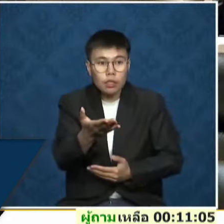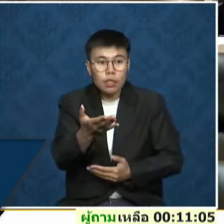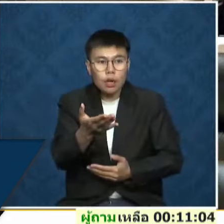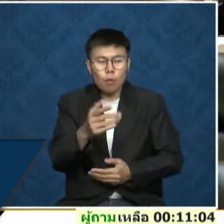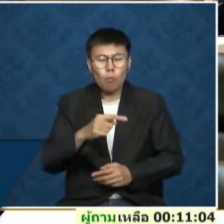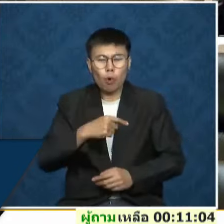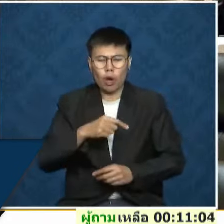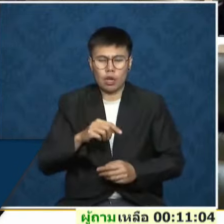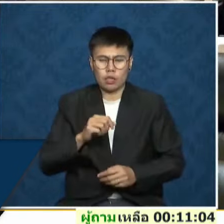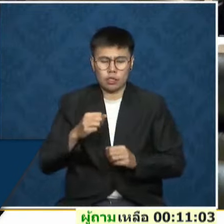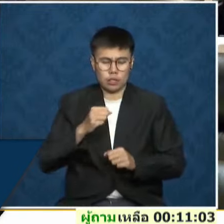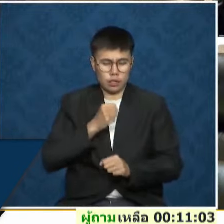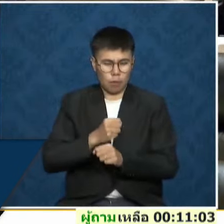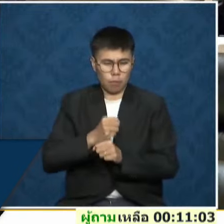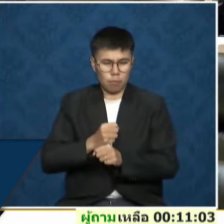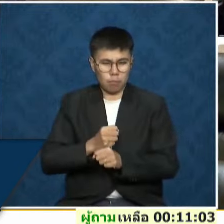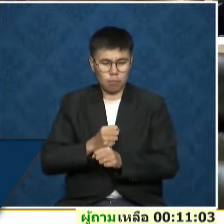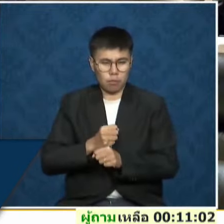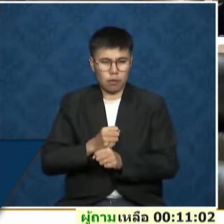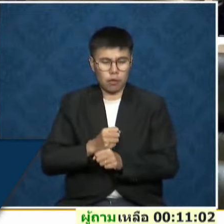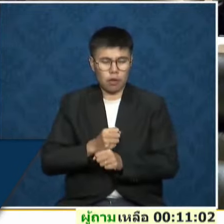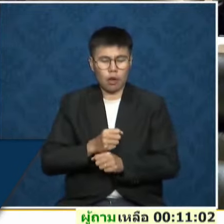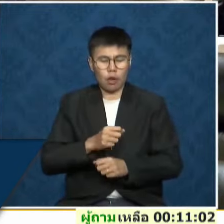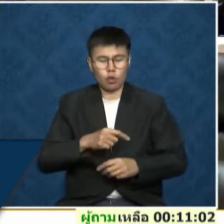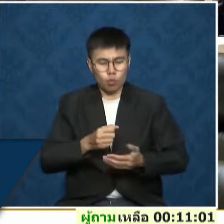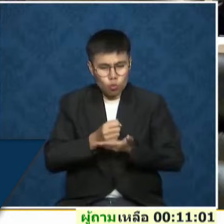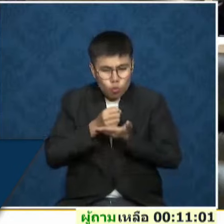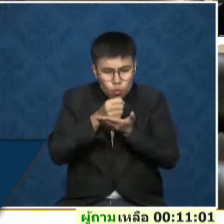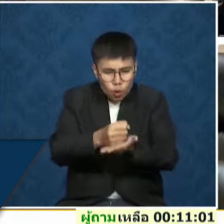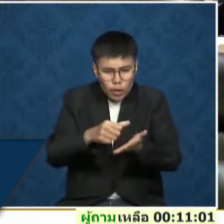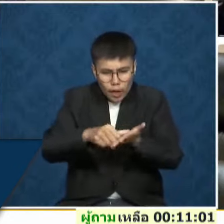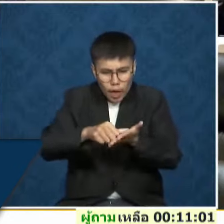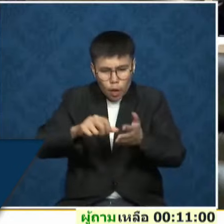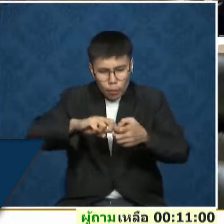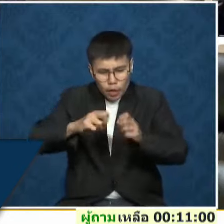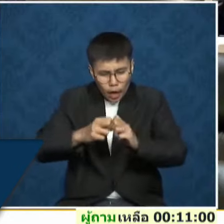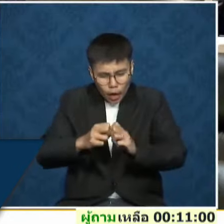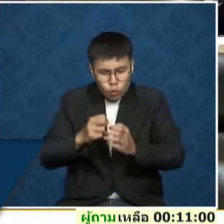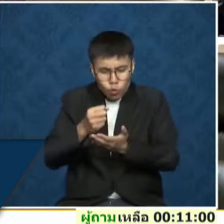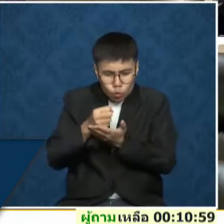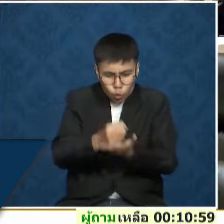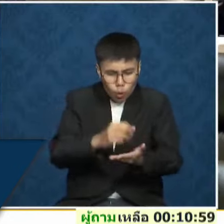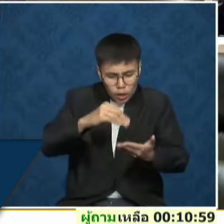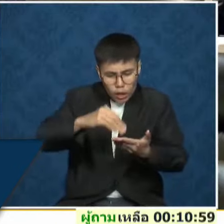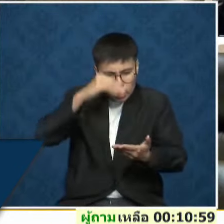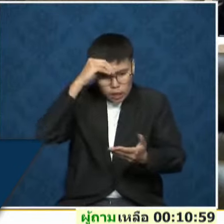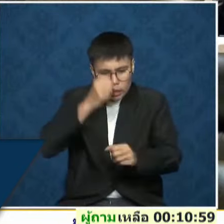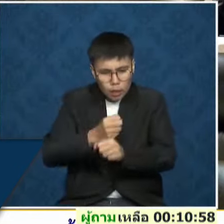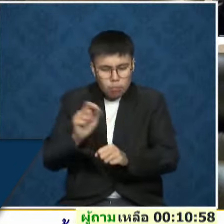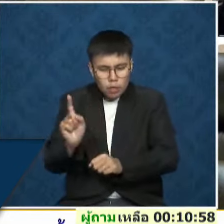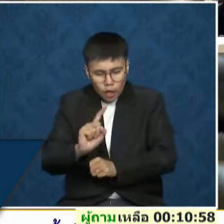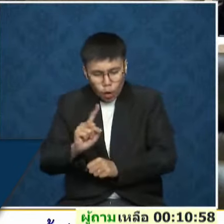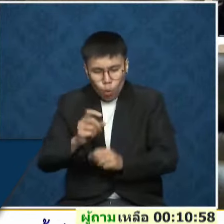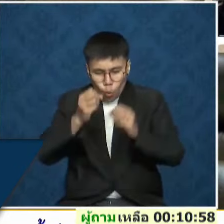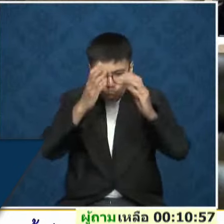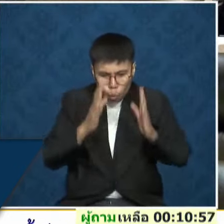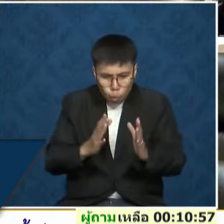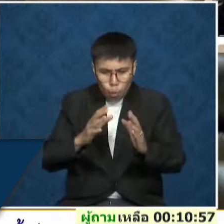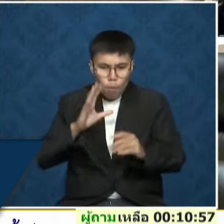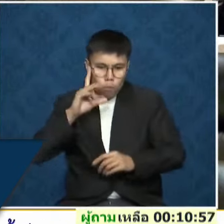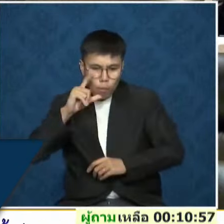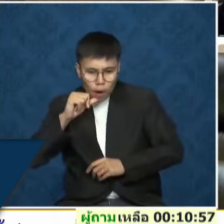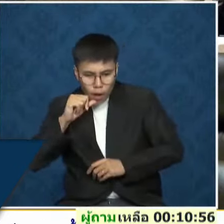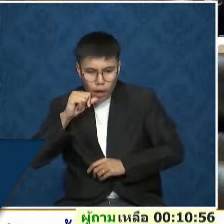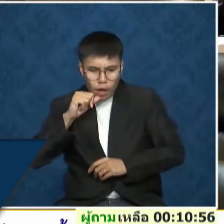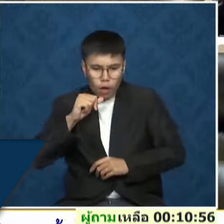ใจกับคดีนี้อย่างไรจะให้ความมั่นใจกับนักเรียนครูผู้ปกครองและกับสังคม